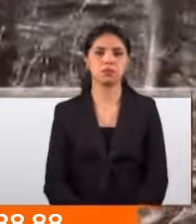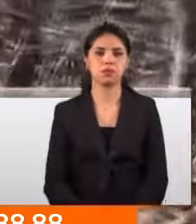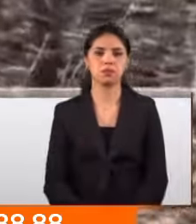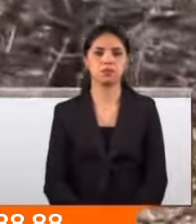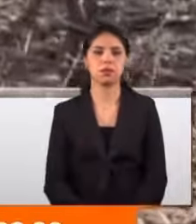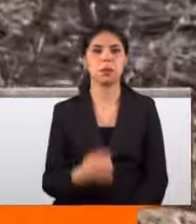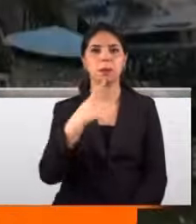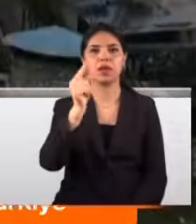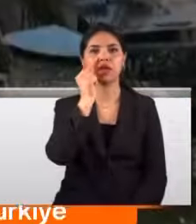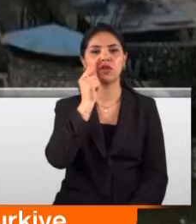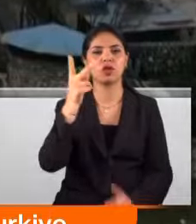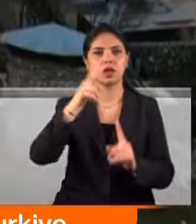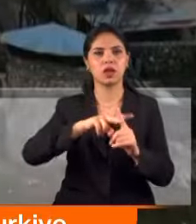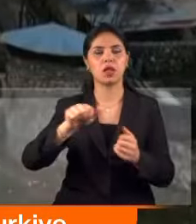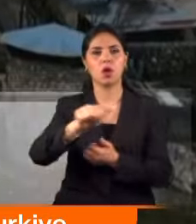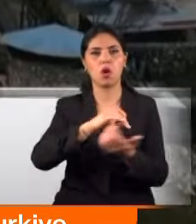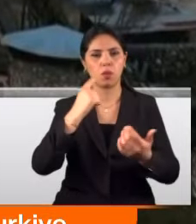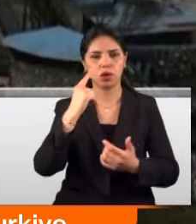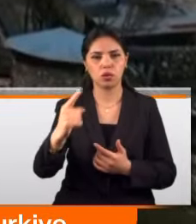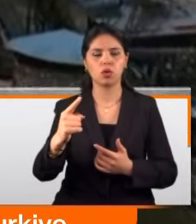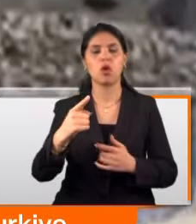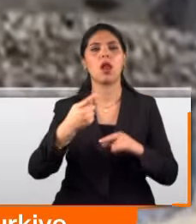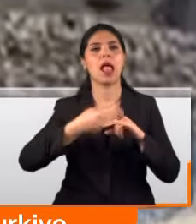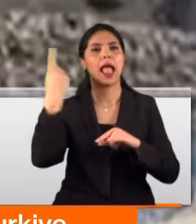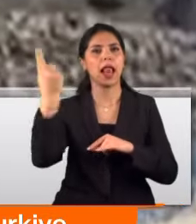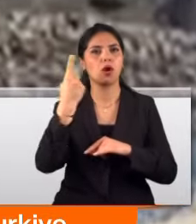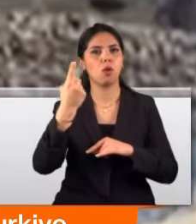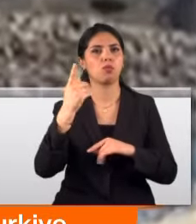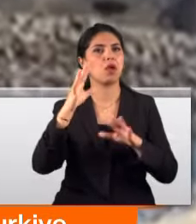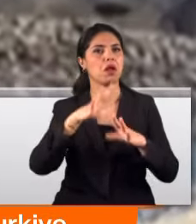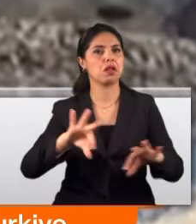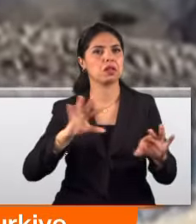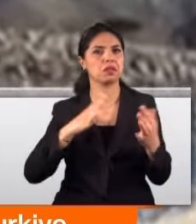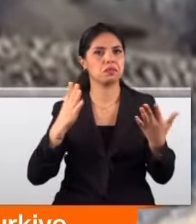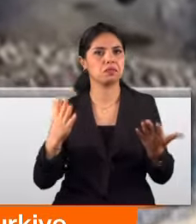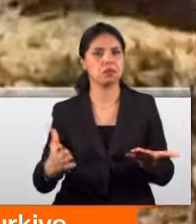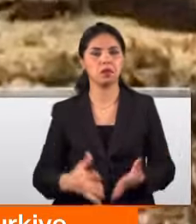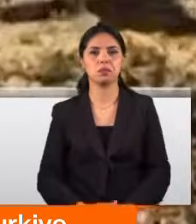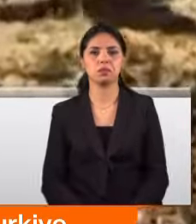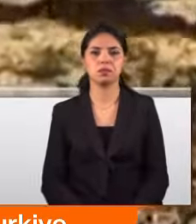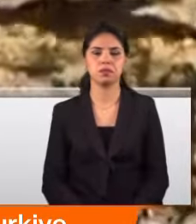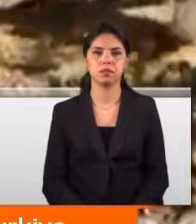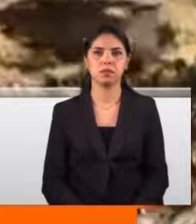1000 kişinin katıldığı operasyona Atak helikopterleri de eşlik etti.